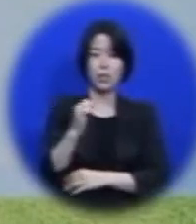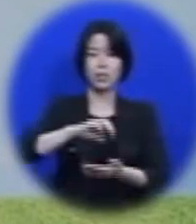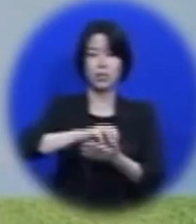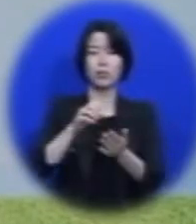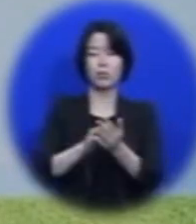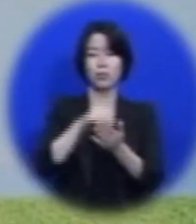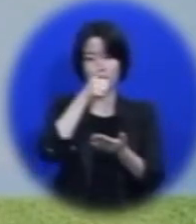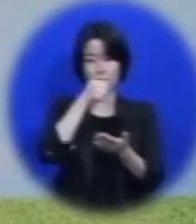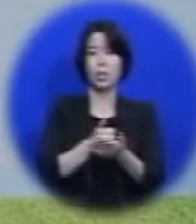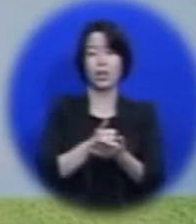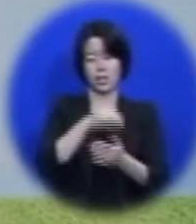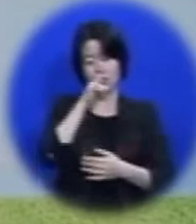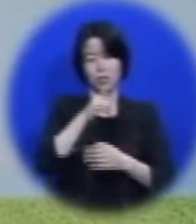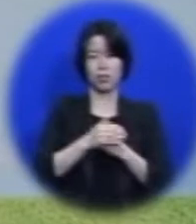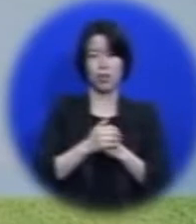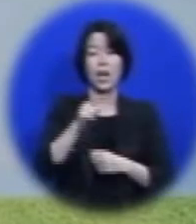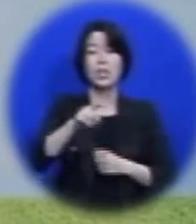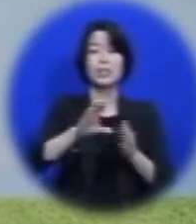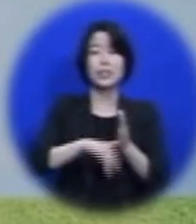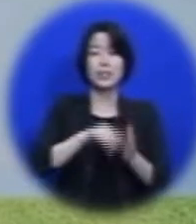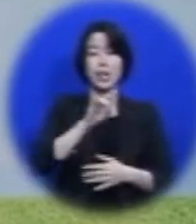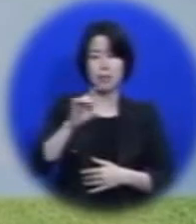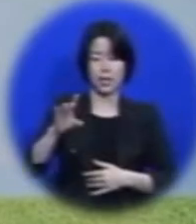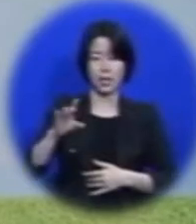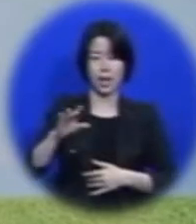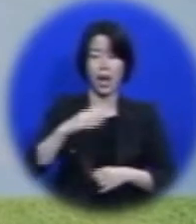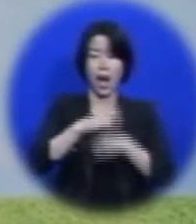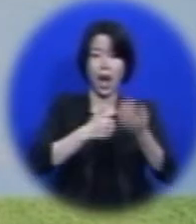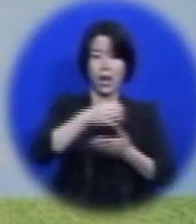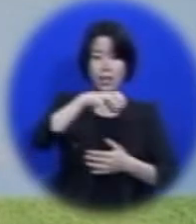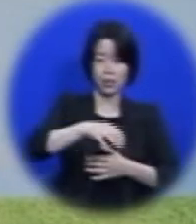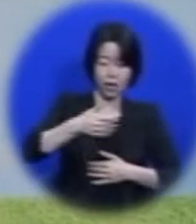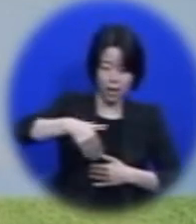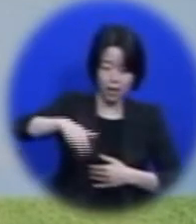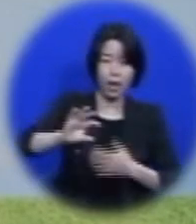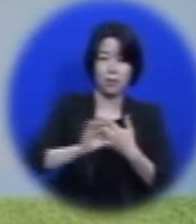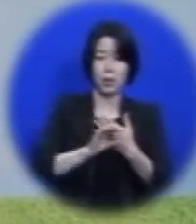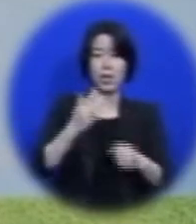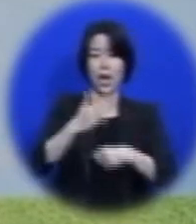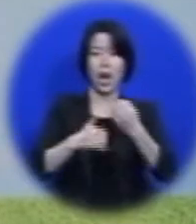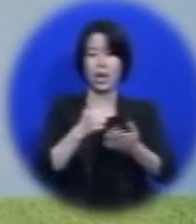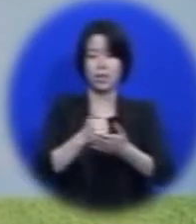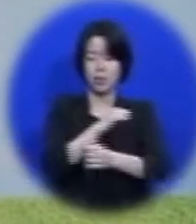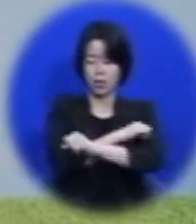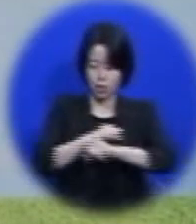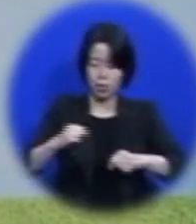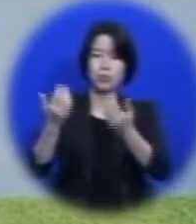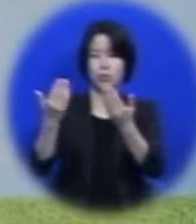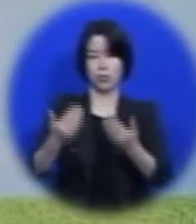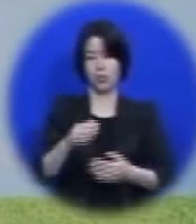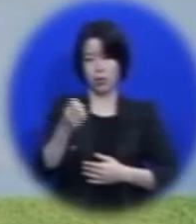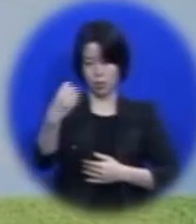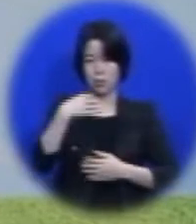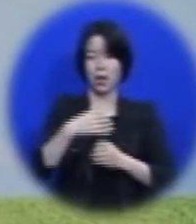있었습니다. 그때마다 하나님께 나아가면 하나님께서 용서한다고